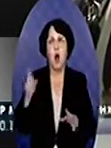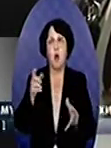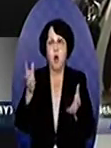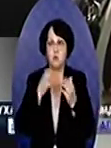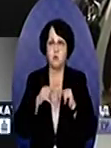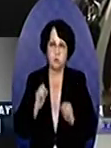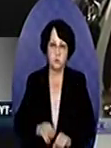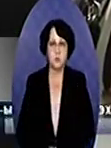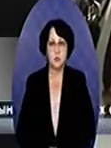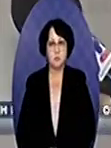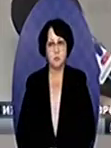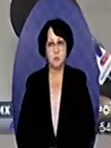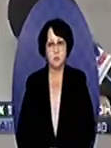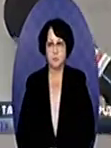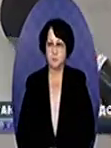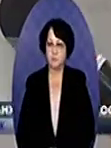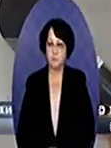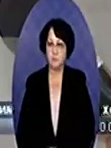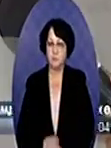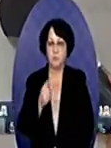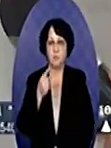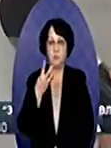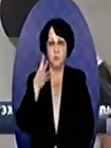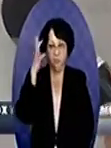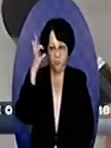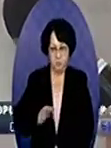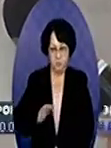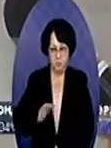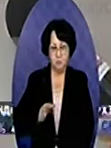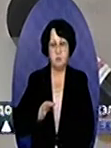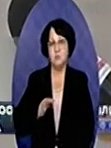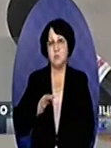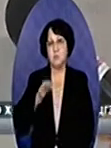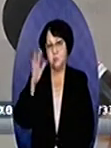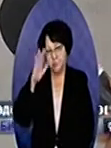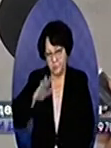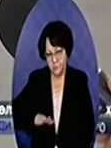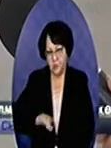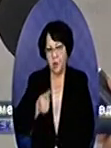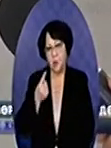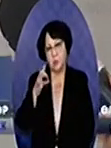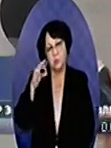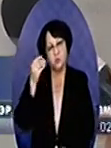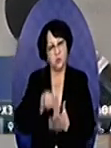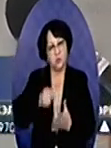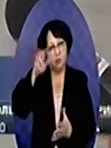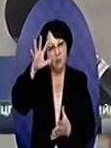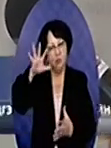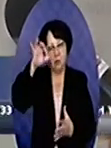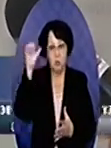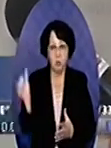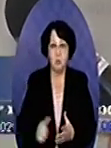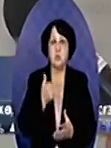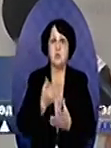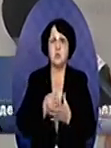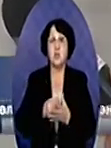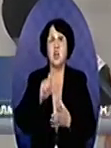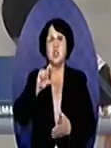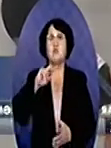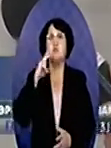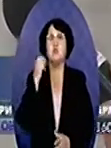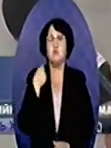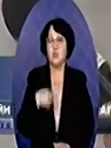нэ. 14% буралтын бараг 10% буралтыг сонгогдсон байна гэх. Гэхдээ эдгээр үйл ажиллагаа бол голдуу эрчим хүчний